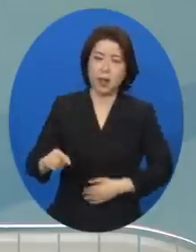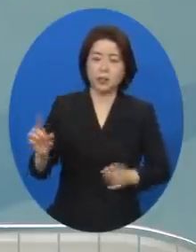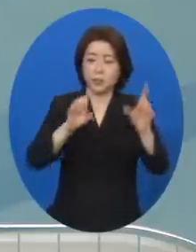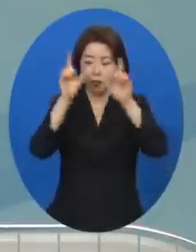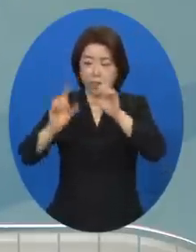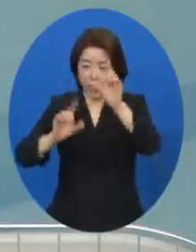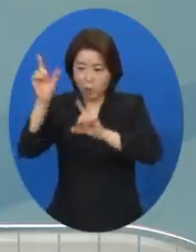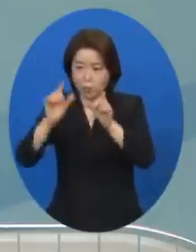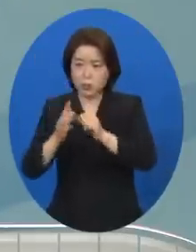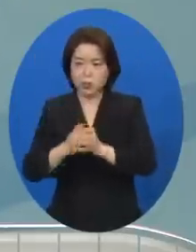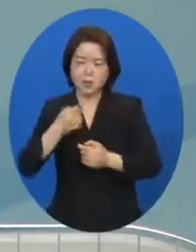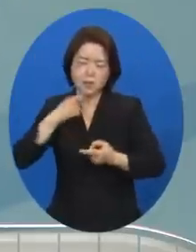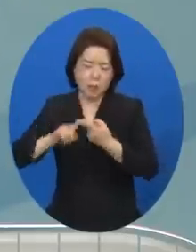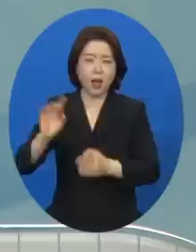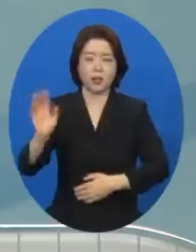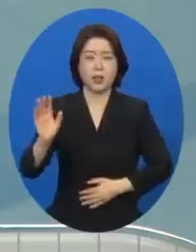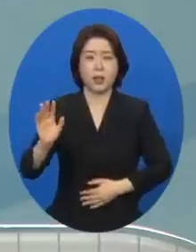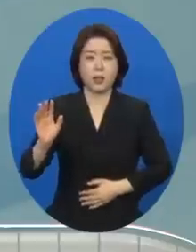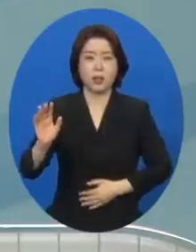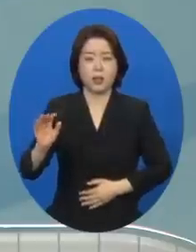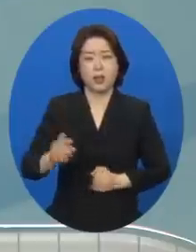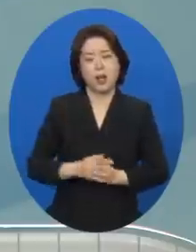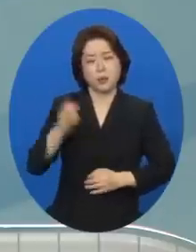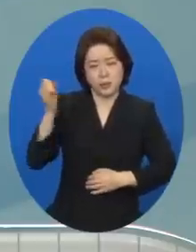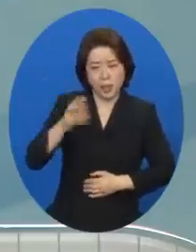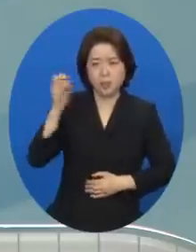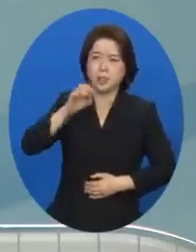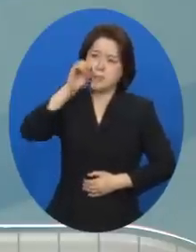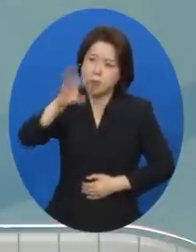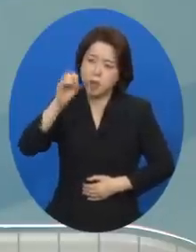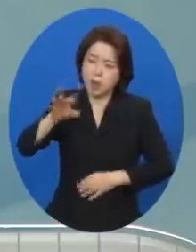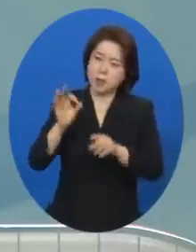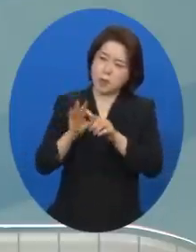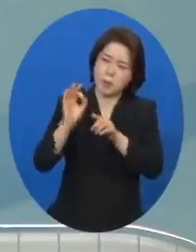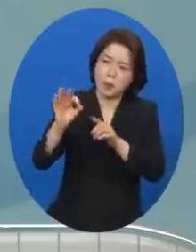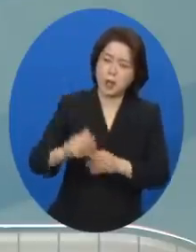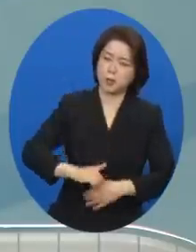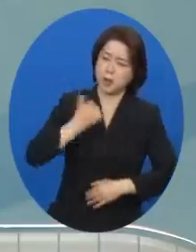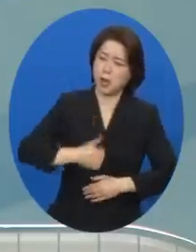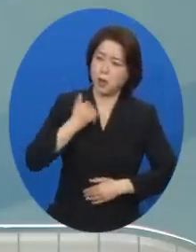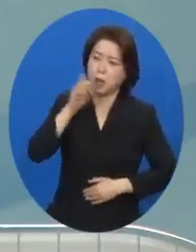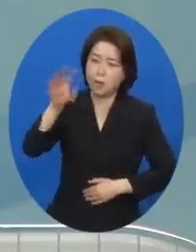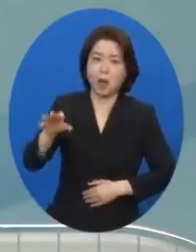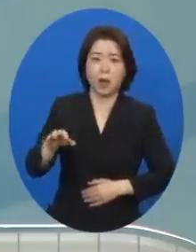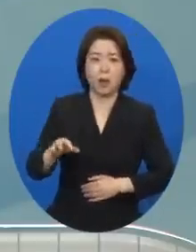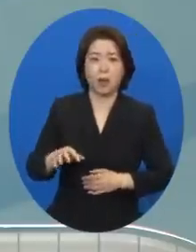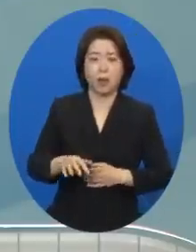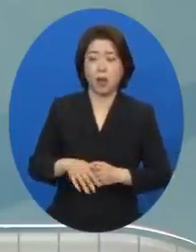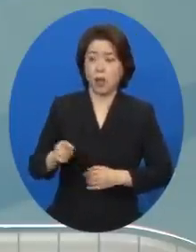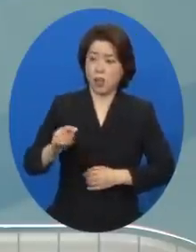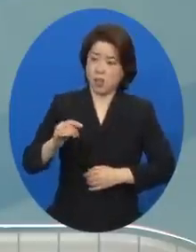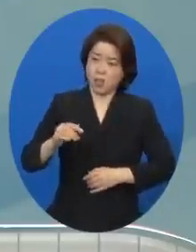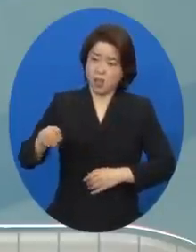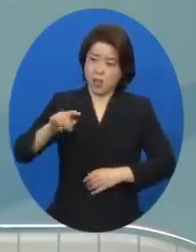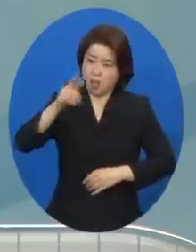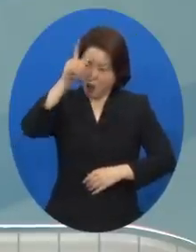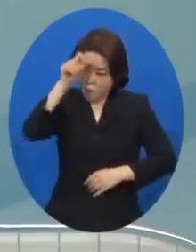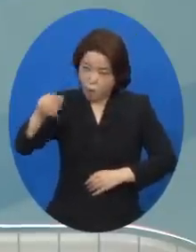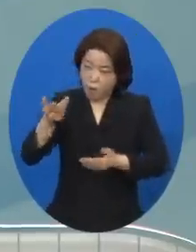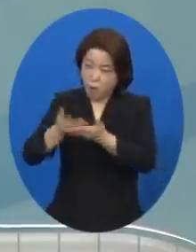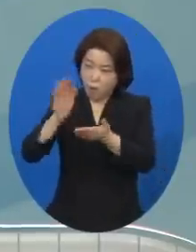마음에 들지 않아요 그래서 자꾸 말을 하게 되고 화를 내게 되고 그래도 고쳐지지 않으니까